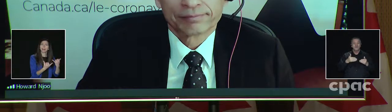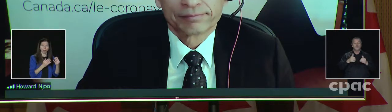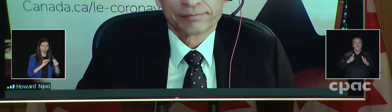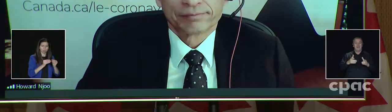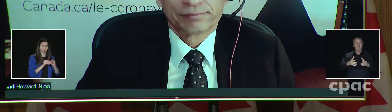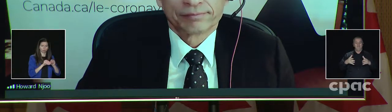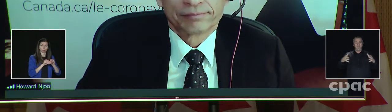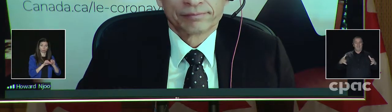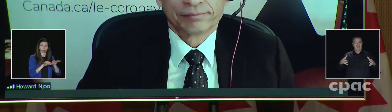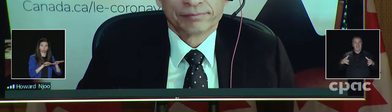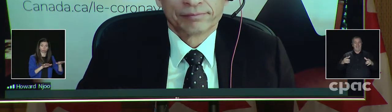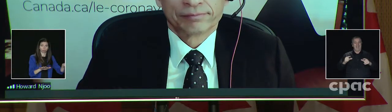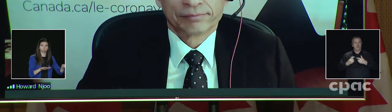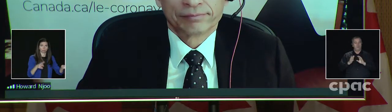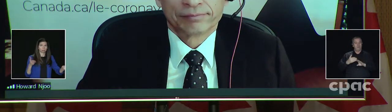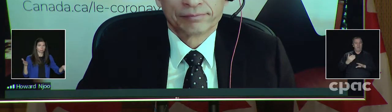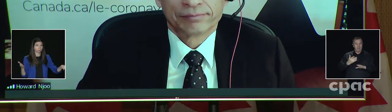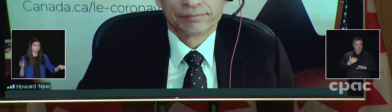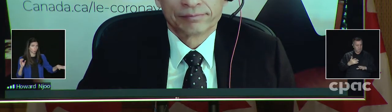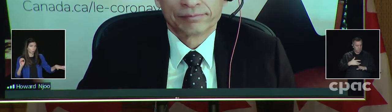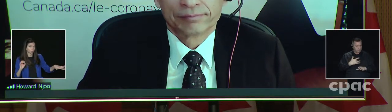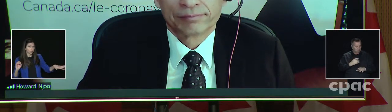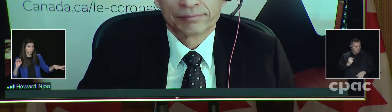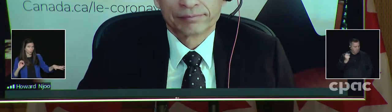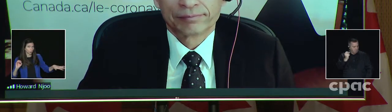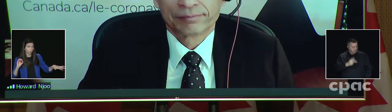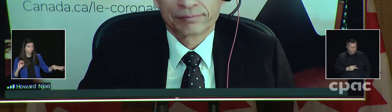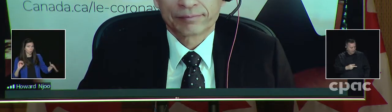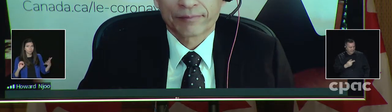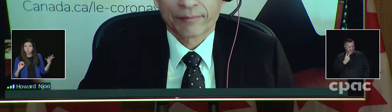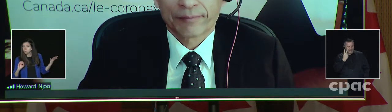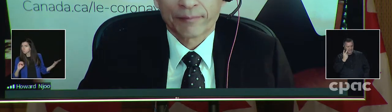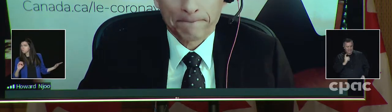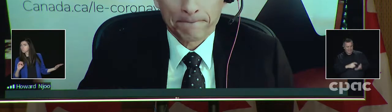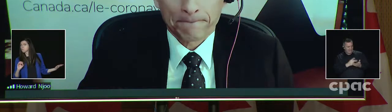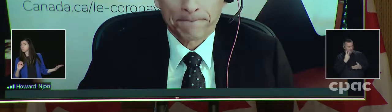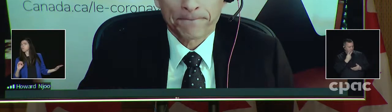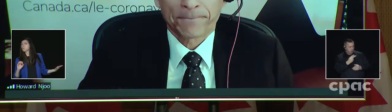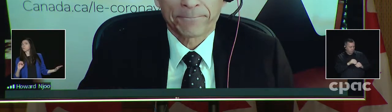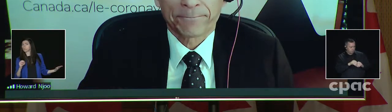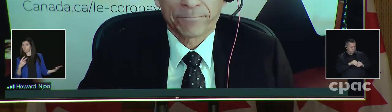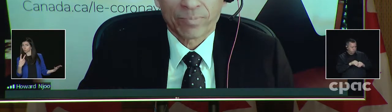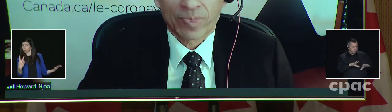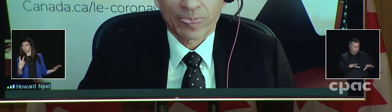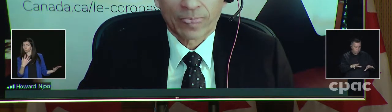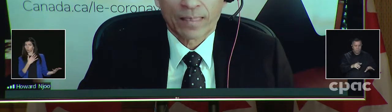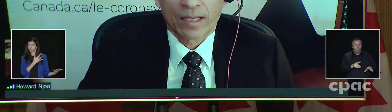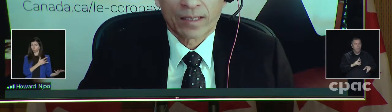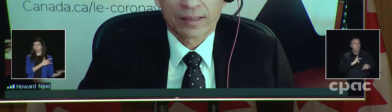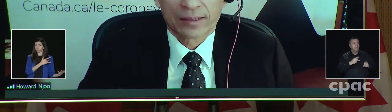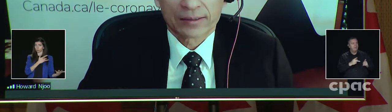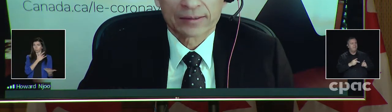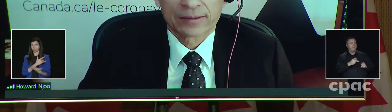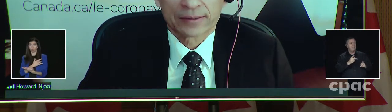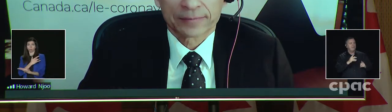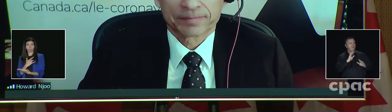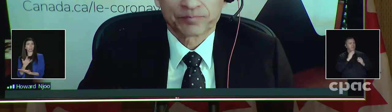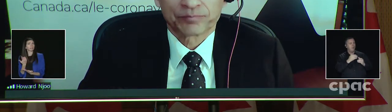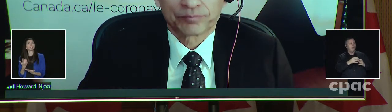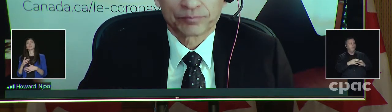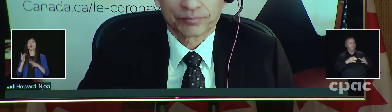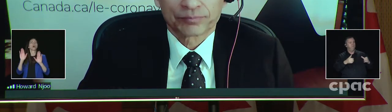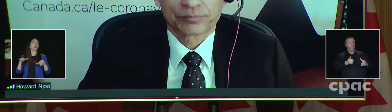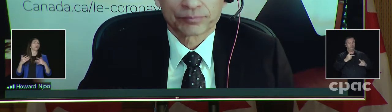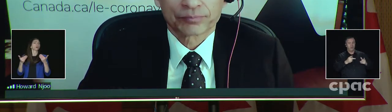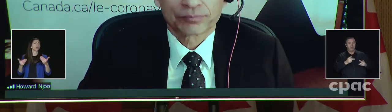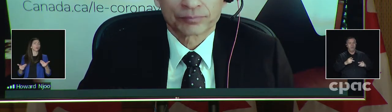que c'est une approche qui est souhaitable quand vous voyez cette resurgence-là, d'après vous? Et vous avez parlé de